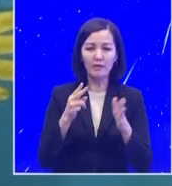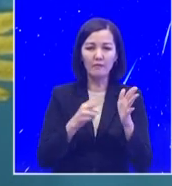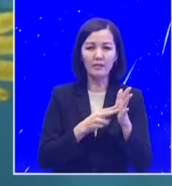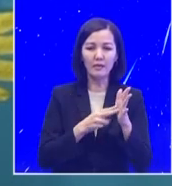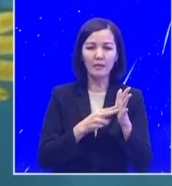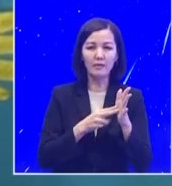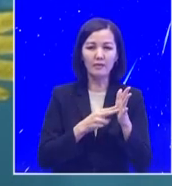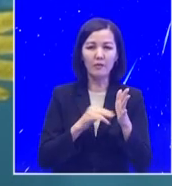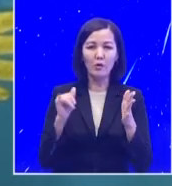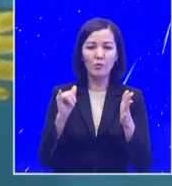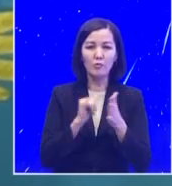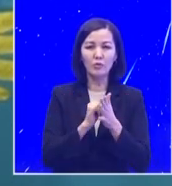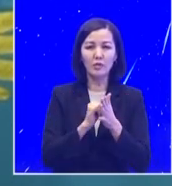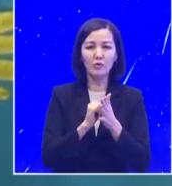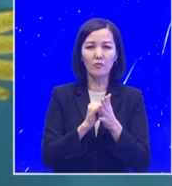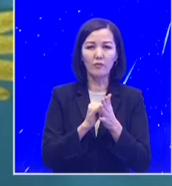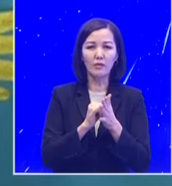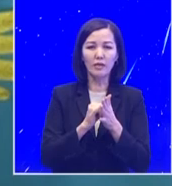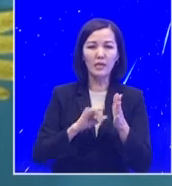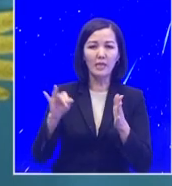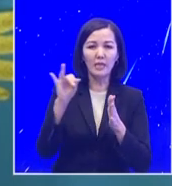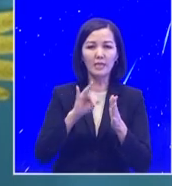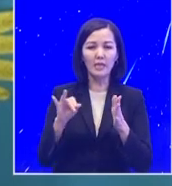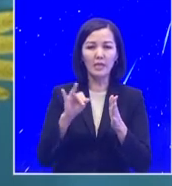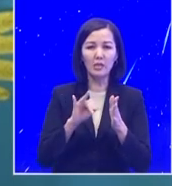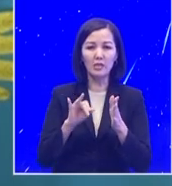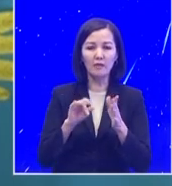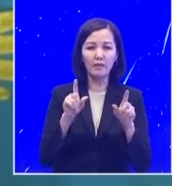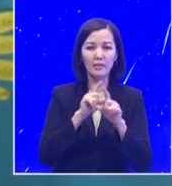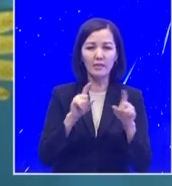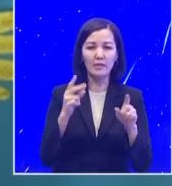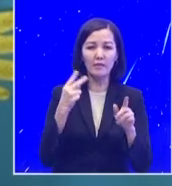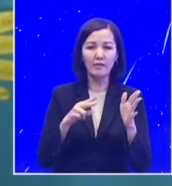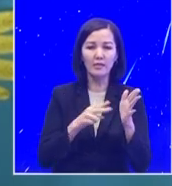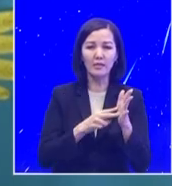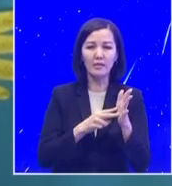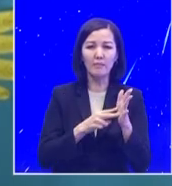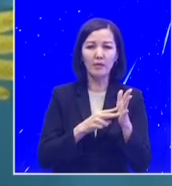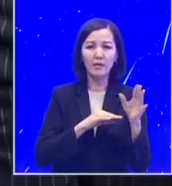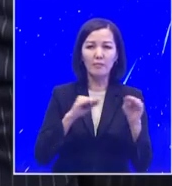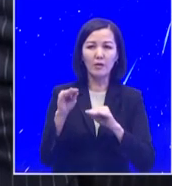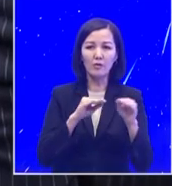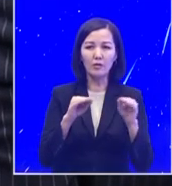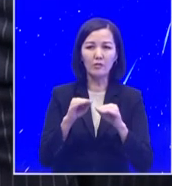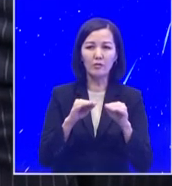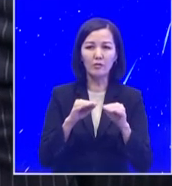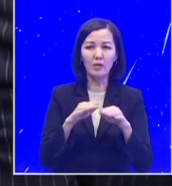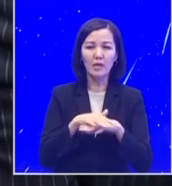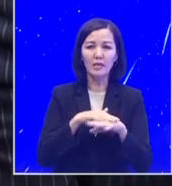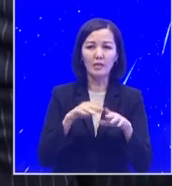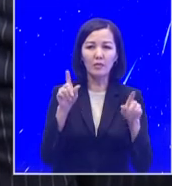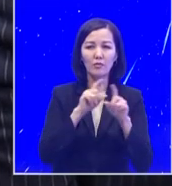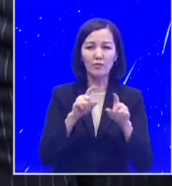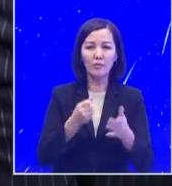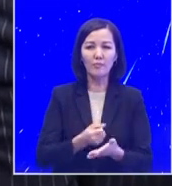по установке объектов исторического наследия и 27 проектов по благоустройству населенных пунктов. При